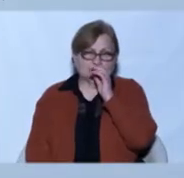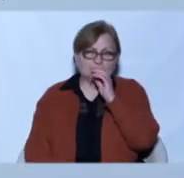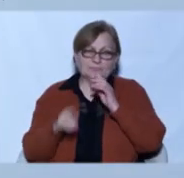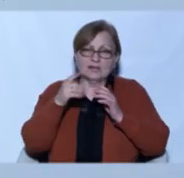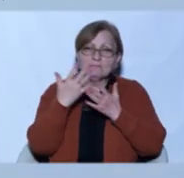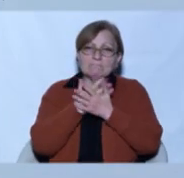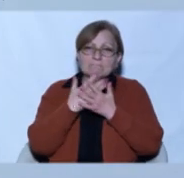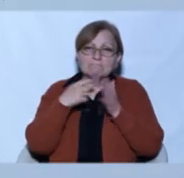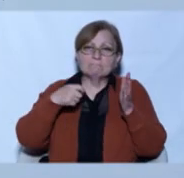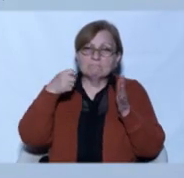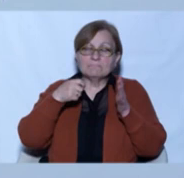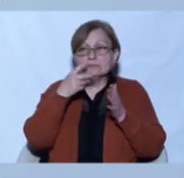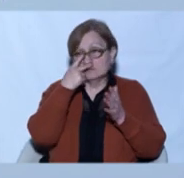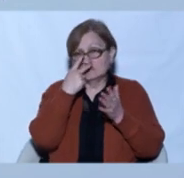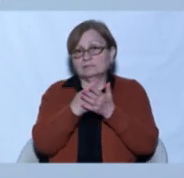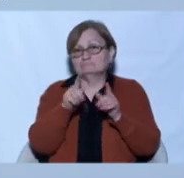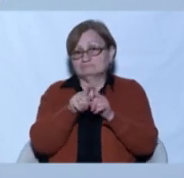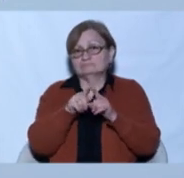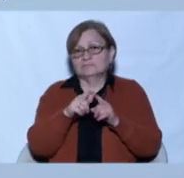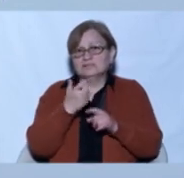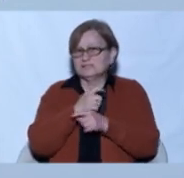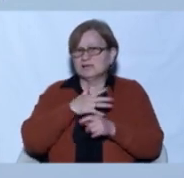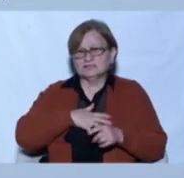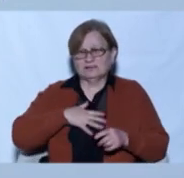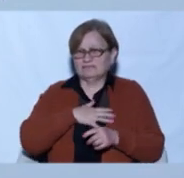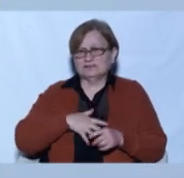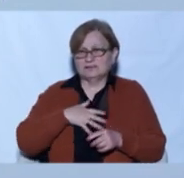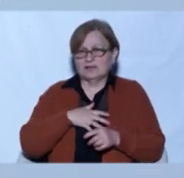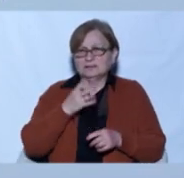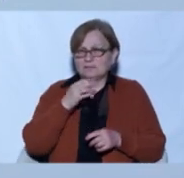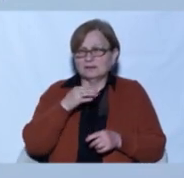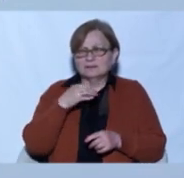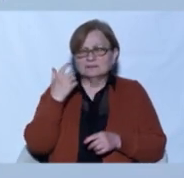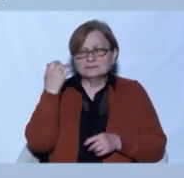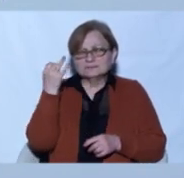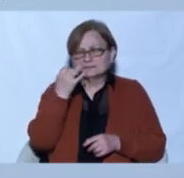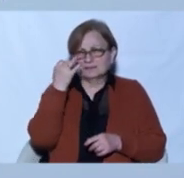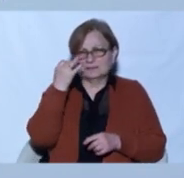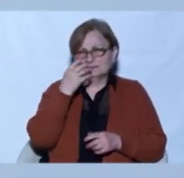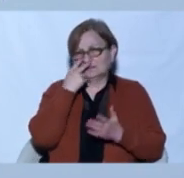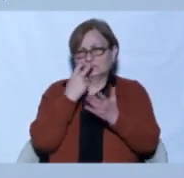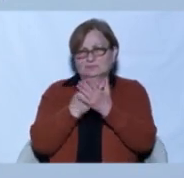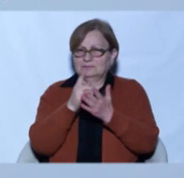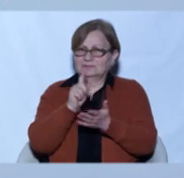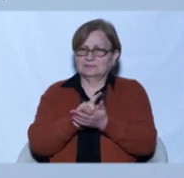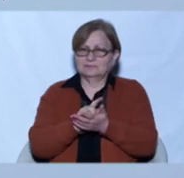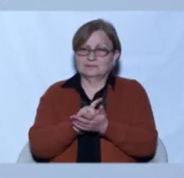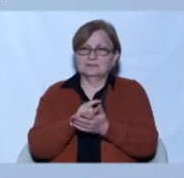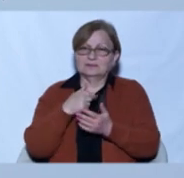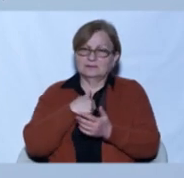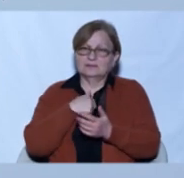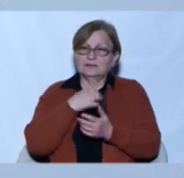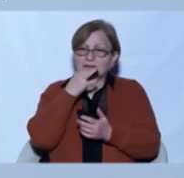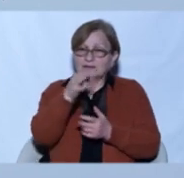ძალიან სევდიანია, ემოციურია, მაგრამ მგონია, რომ შთაბეჭდილებები სქვეშ იქნები. ასევე გირჩევ,